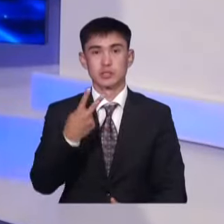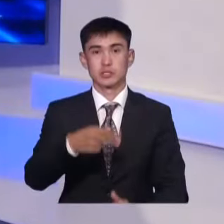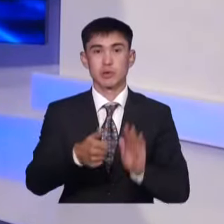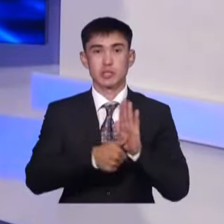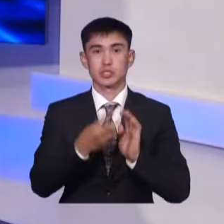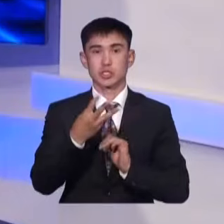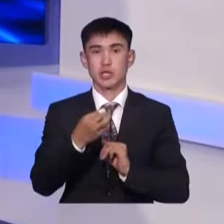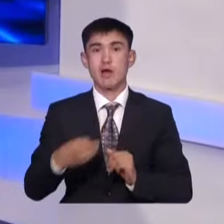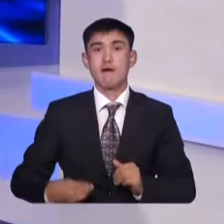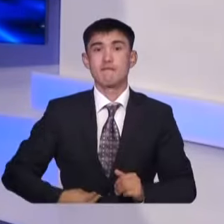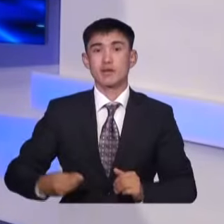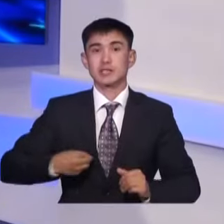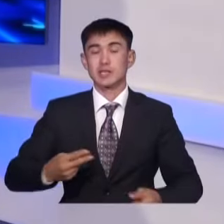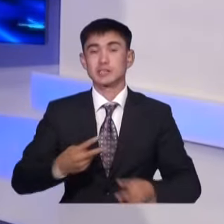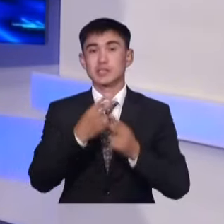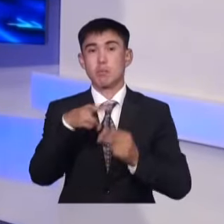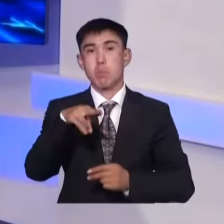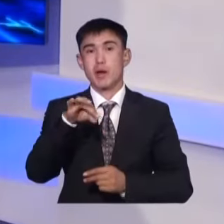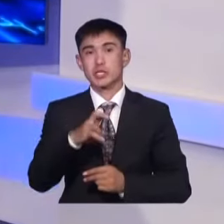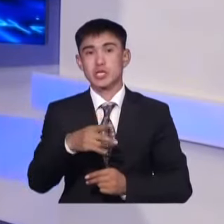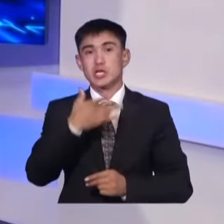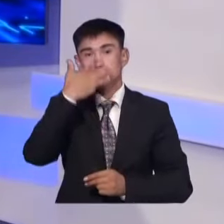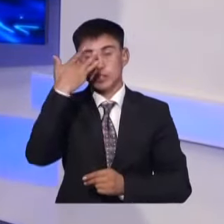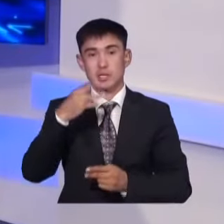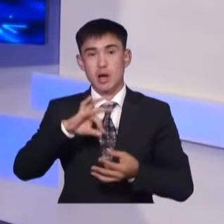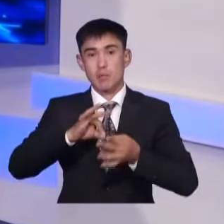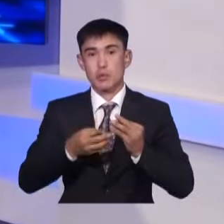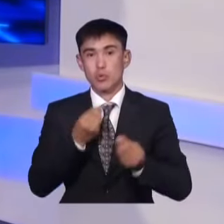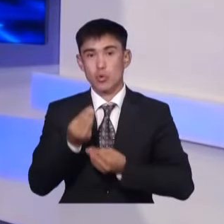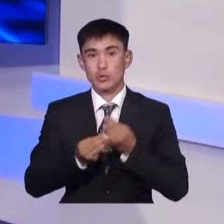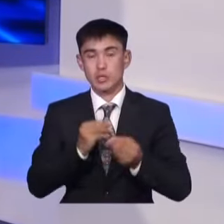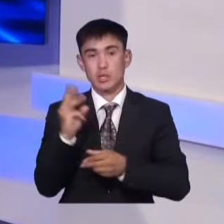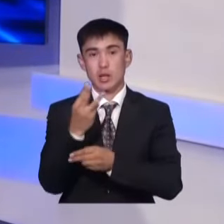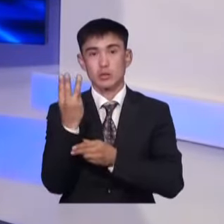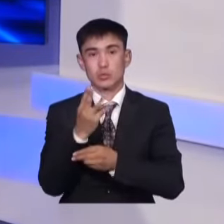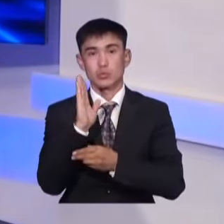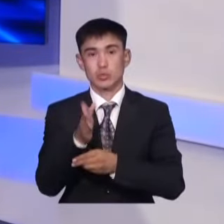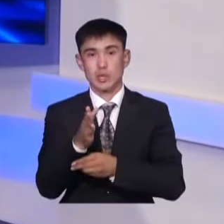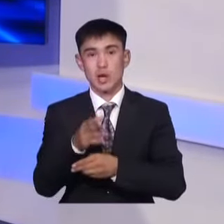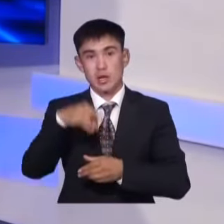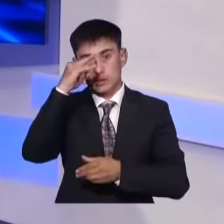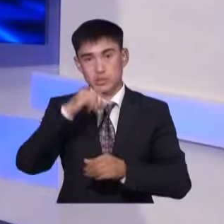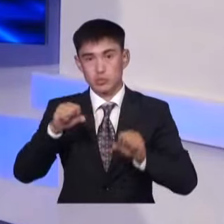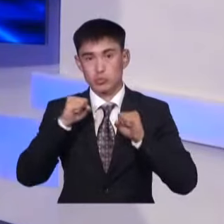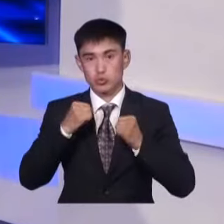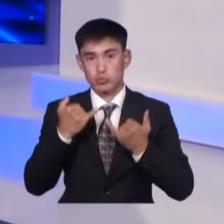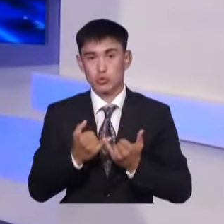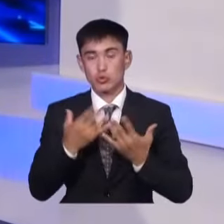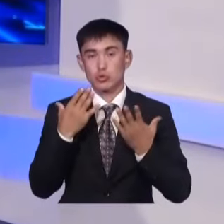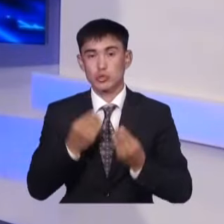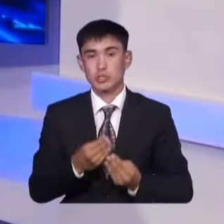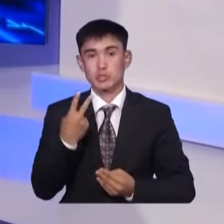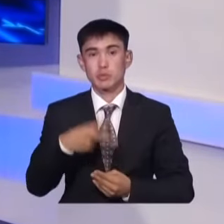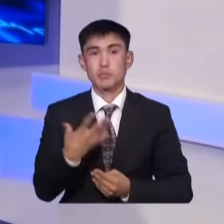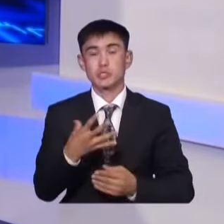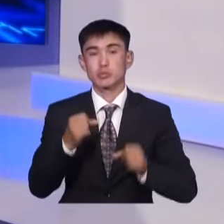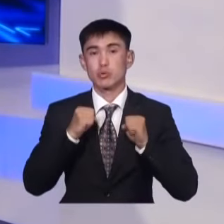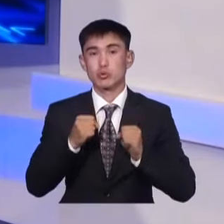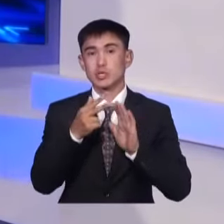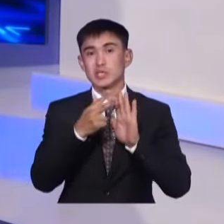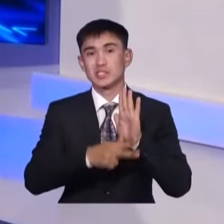Жермалтыншы шілдеде Франция астанасы Парижде жазғы олимпиада ойындарының алауы тұтанады. Қазақстан спортшылары бүгінгі күнге дейін 25